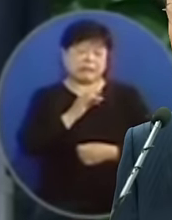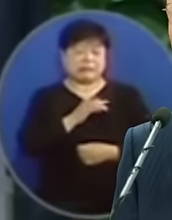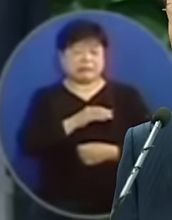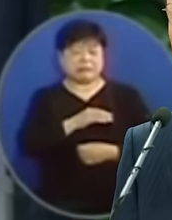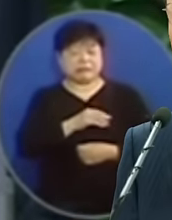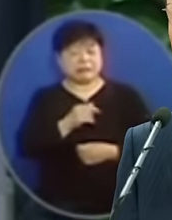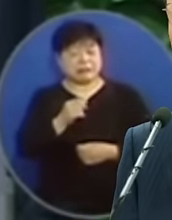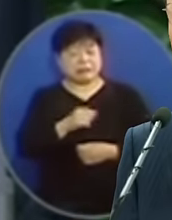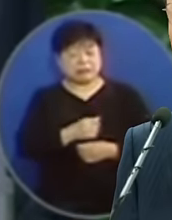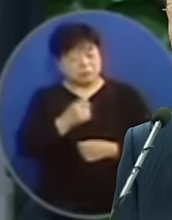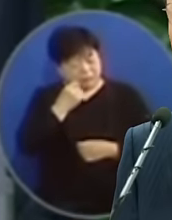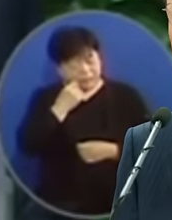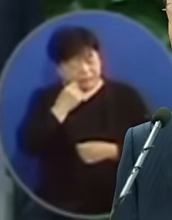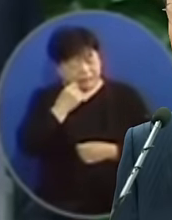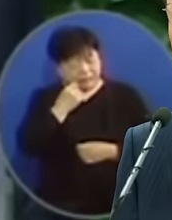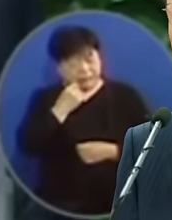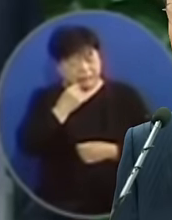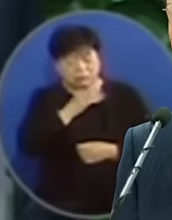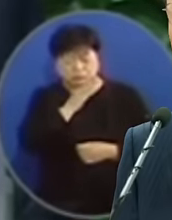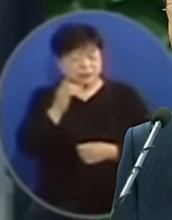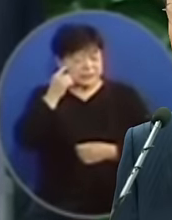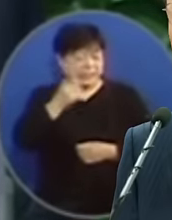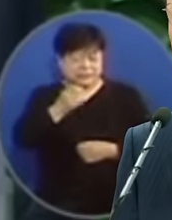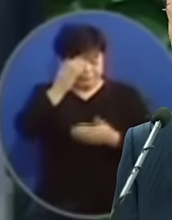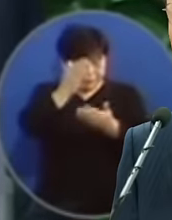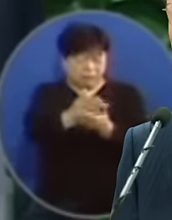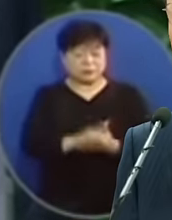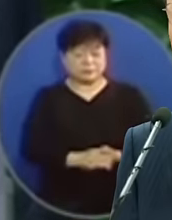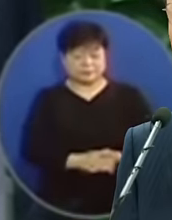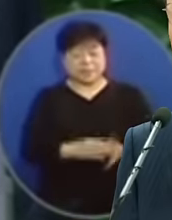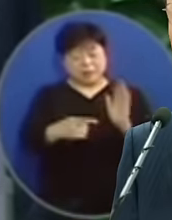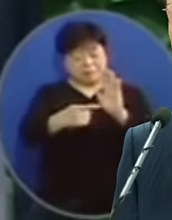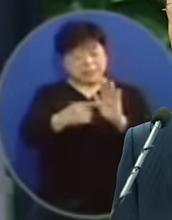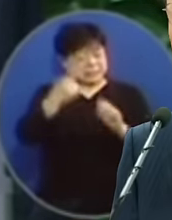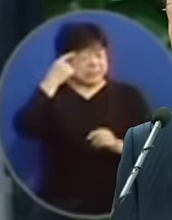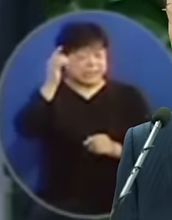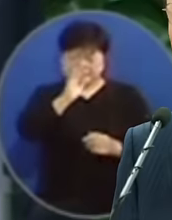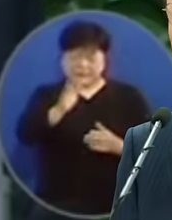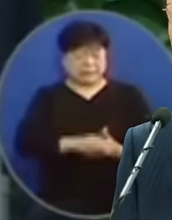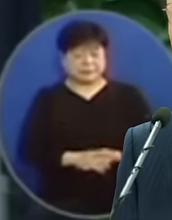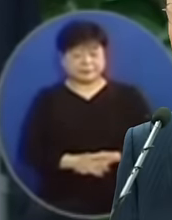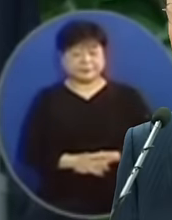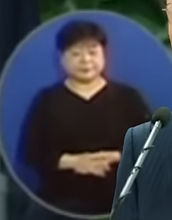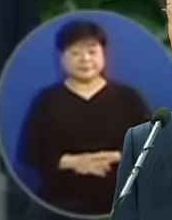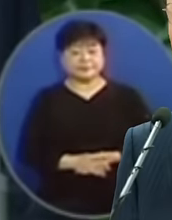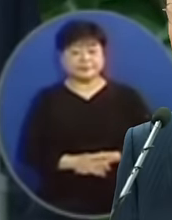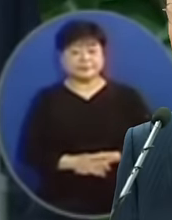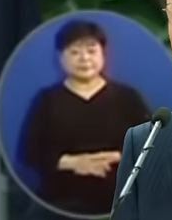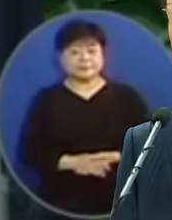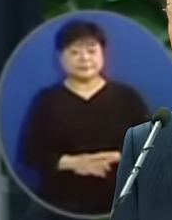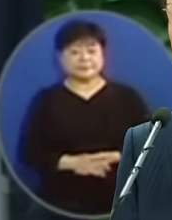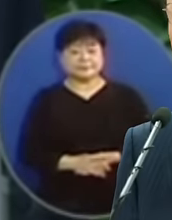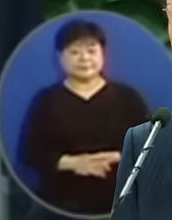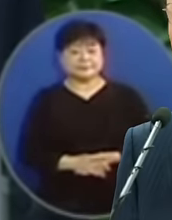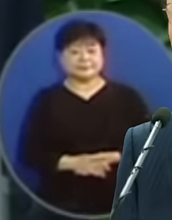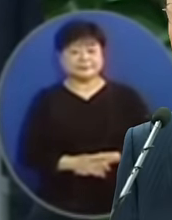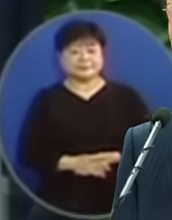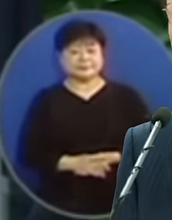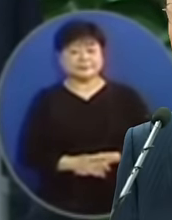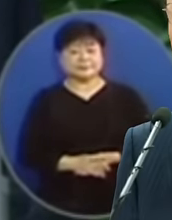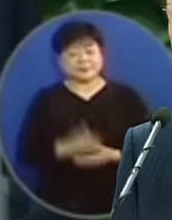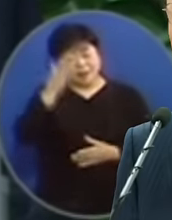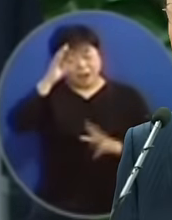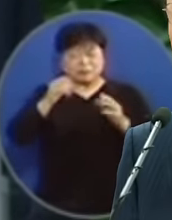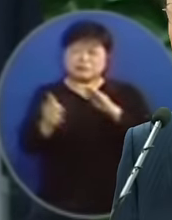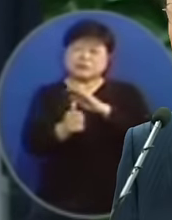없다. 마이너스 생각을 많이 합니다. 요사이 저보고 와서 마이너스 말한 사람이 많아요. 왜냐하면 우리